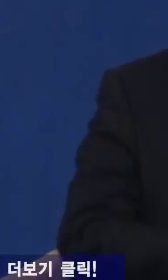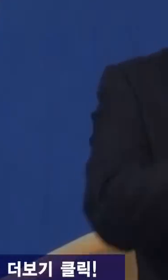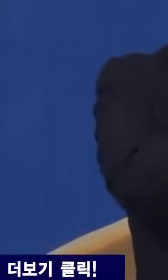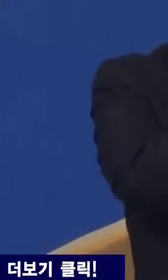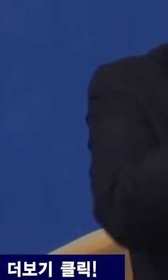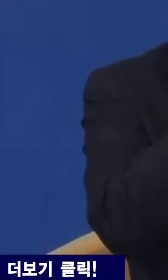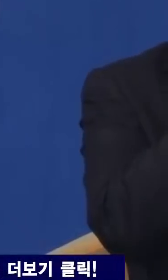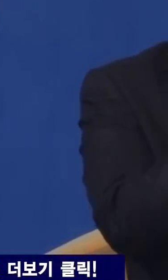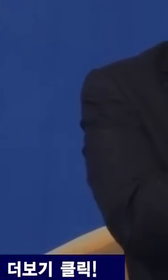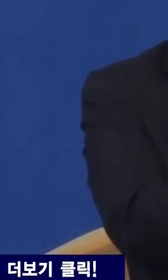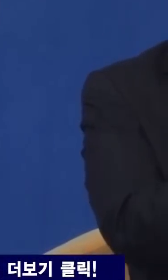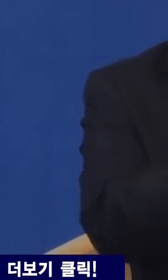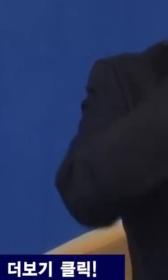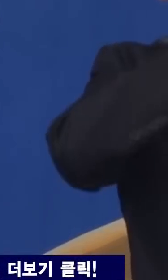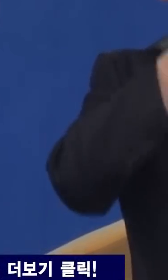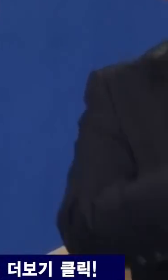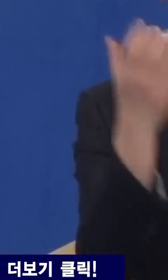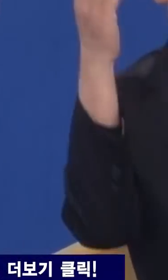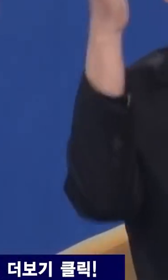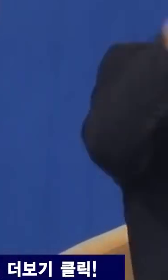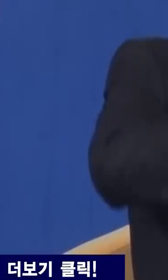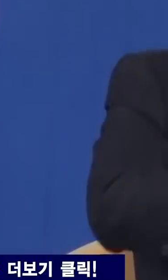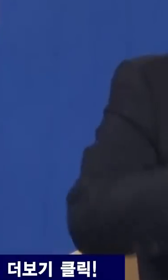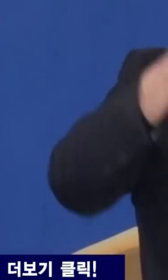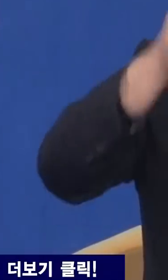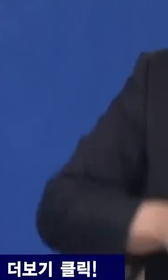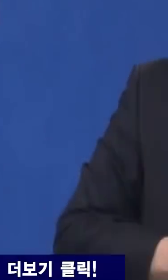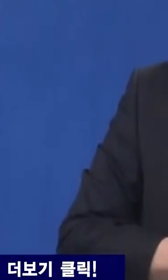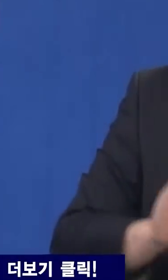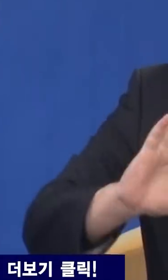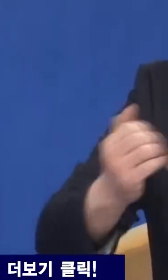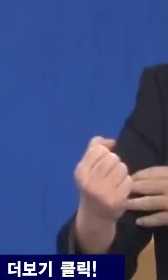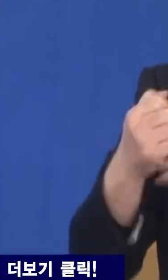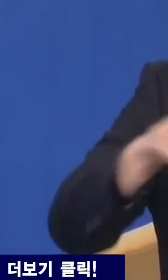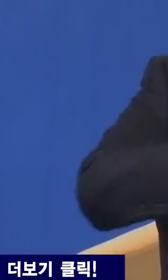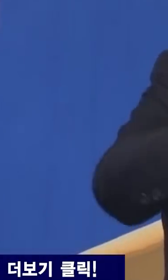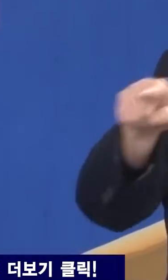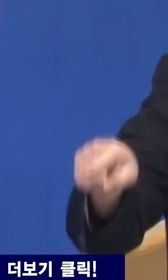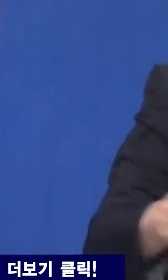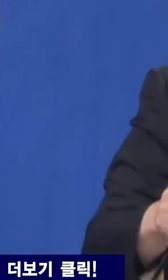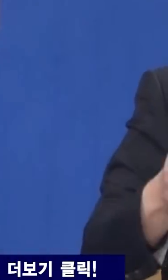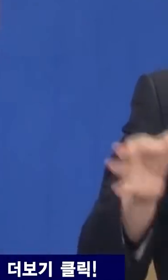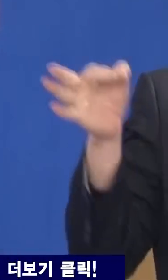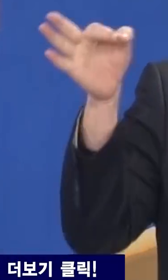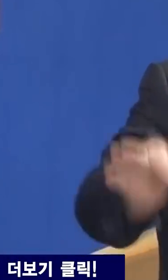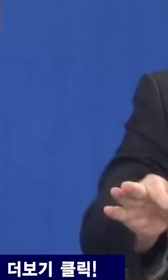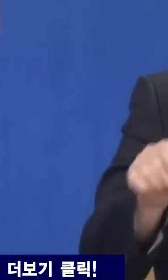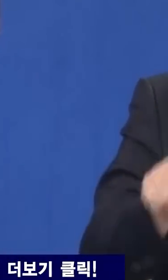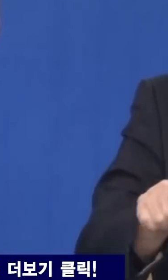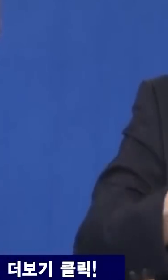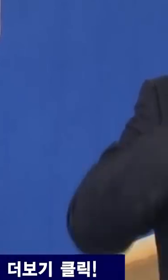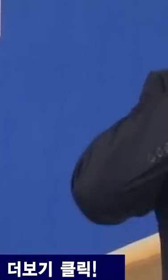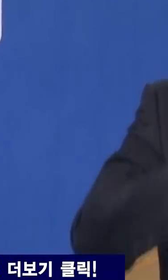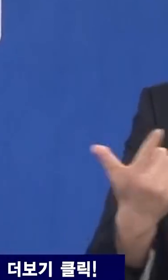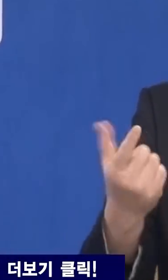이재명 후보에게 누명을 씌운 윤석열 후보와 국민의힘, 돈 받은 그들이